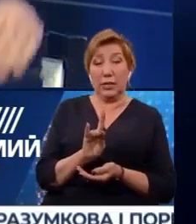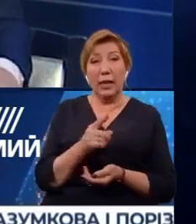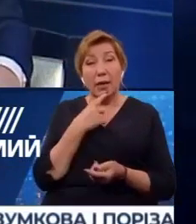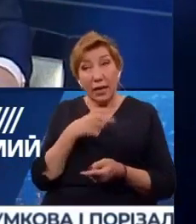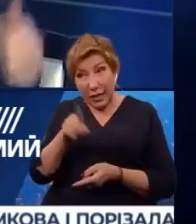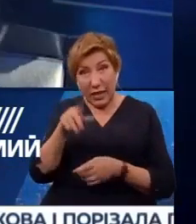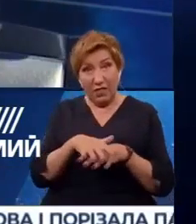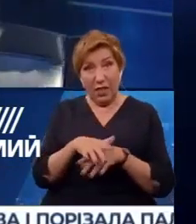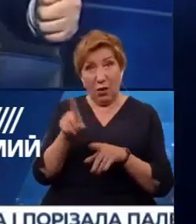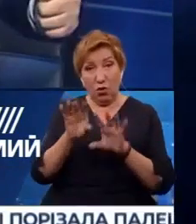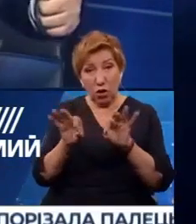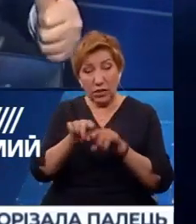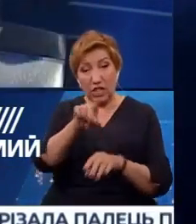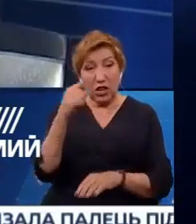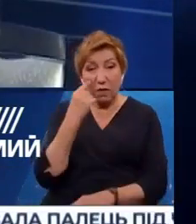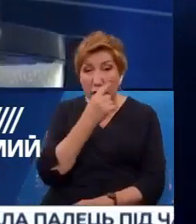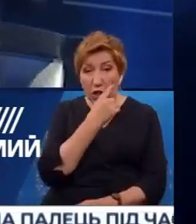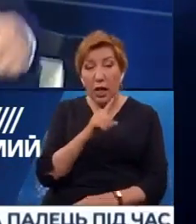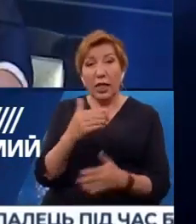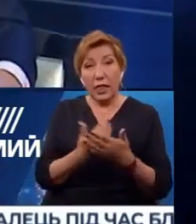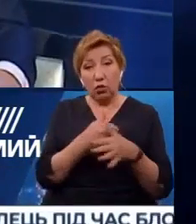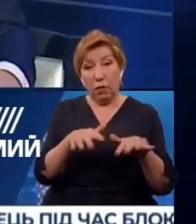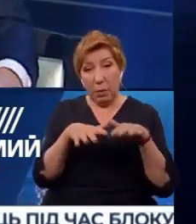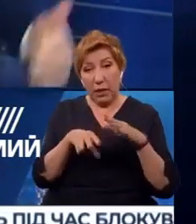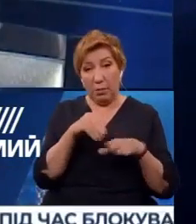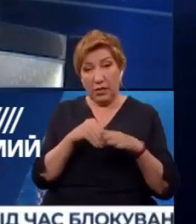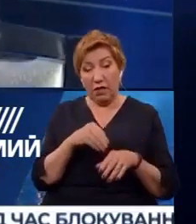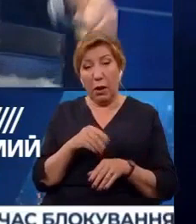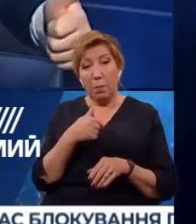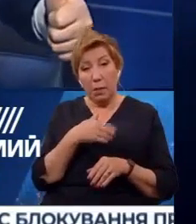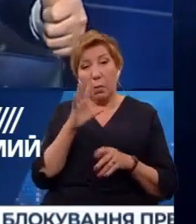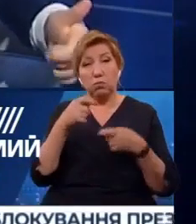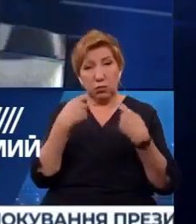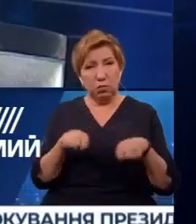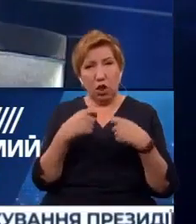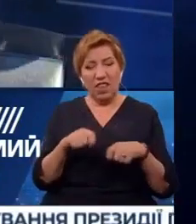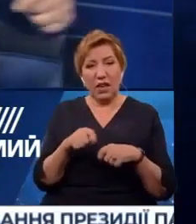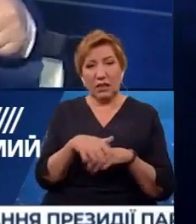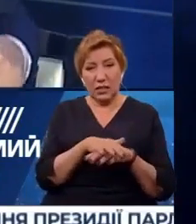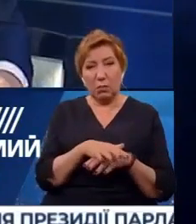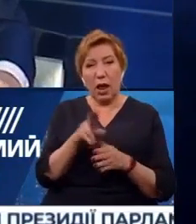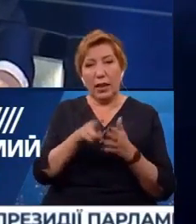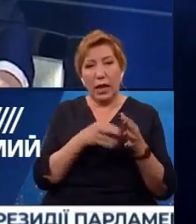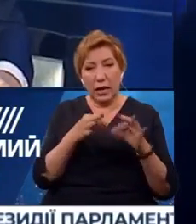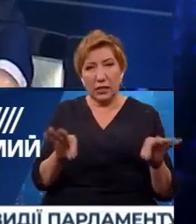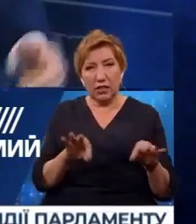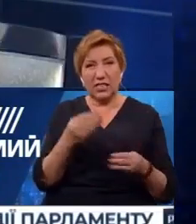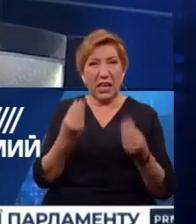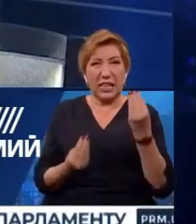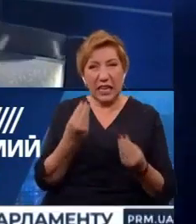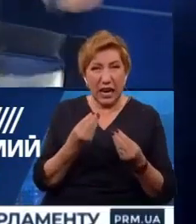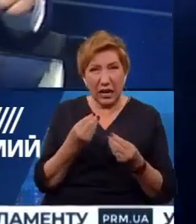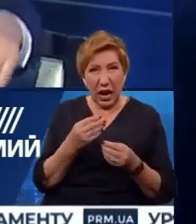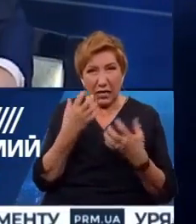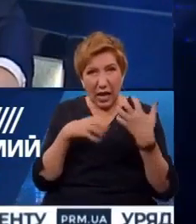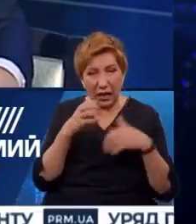бійтесь іти до народу. І скажіть їм в очі на нових парламентських виборах. Ми за продаж землі, ми за легалізацію азартних ігор, ми